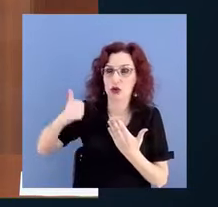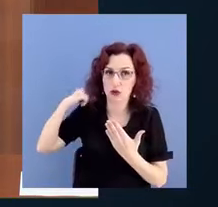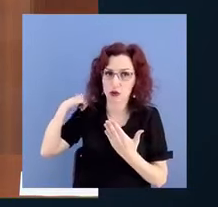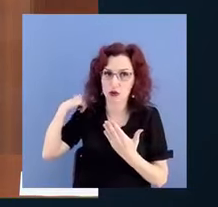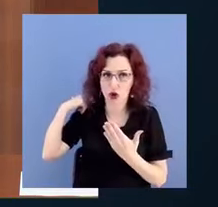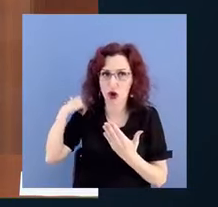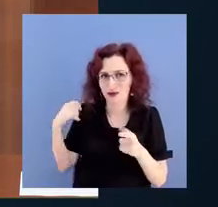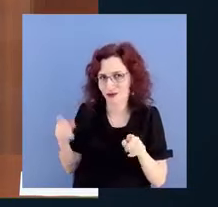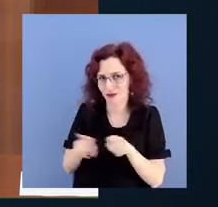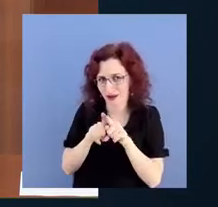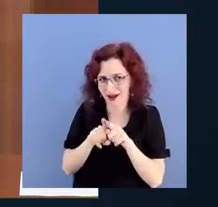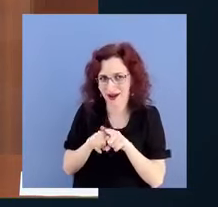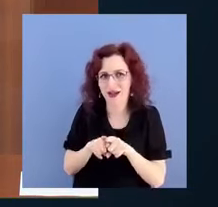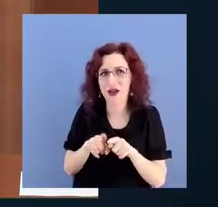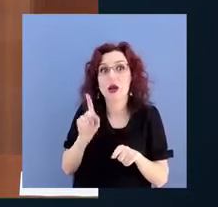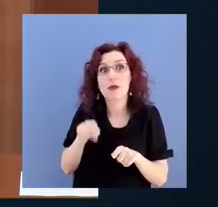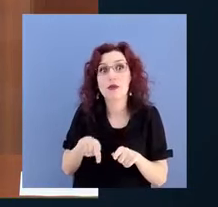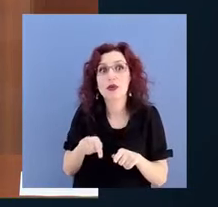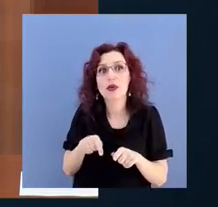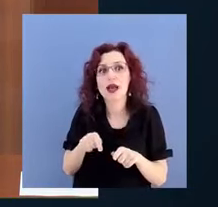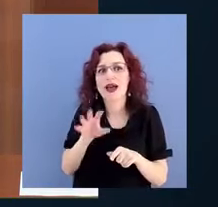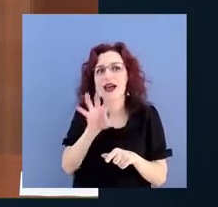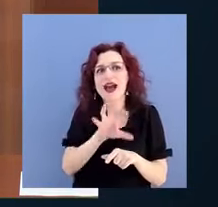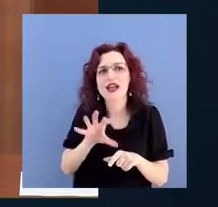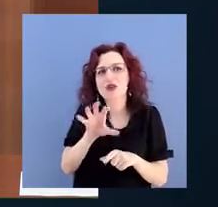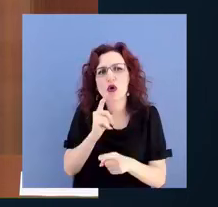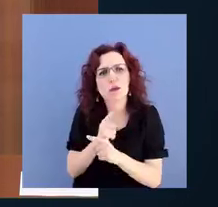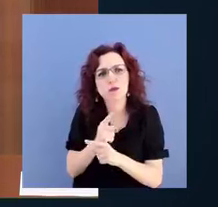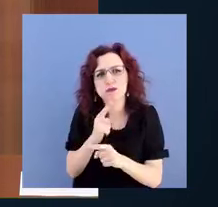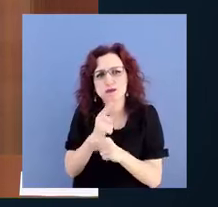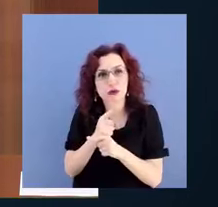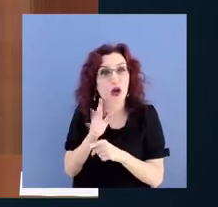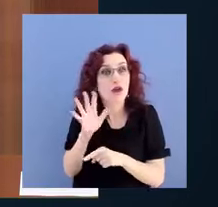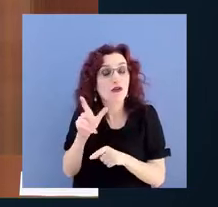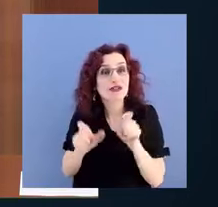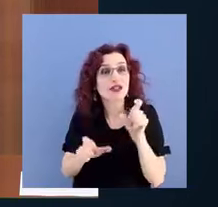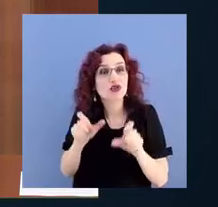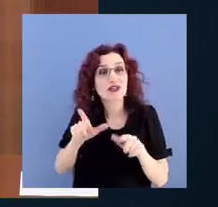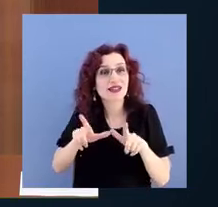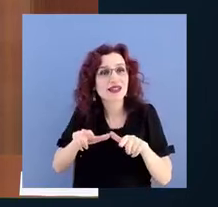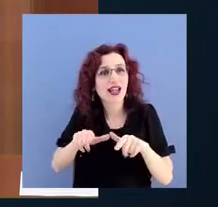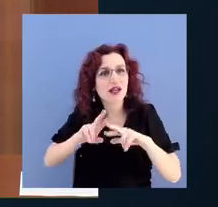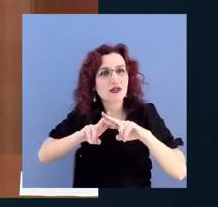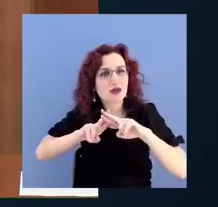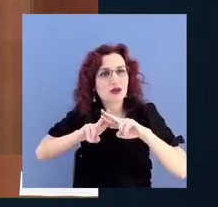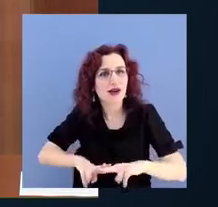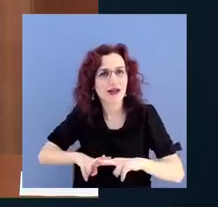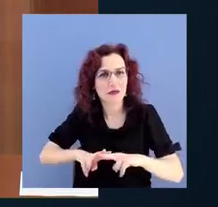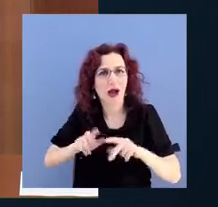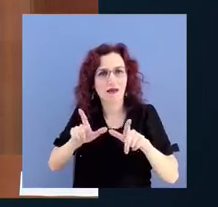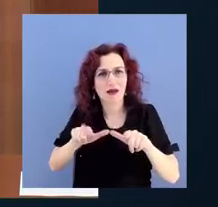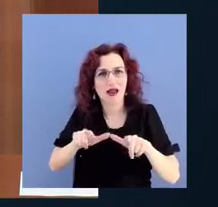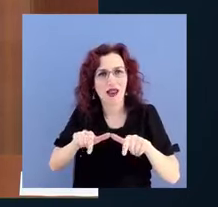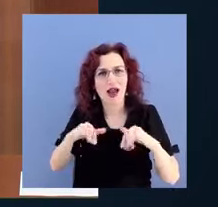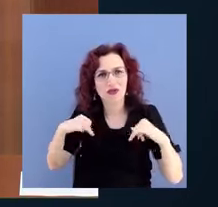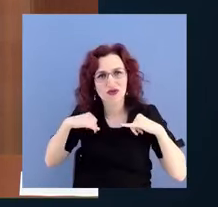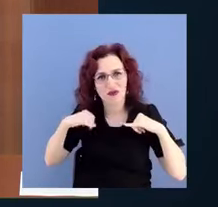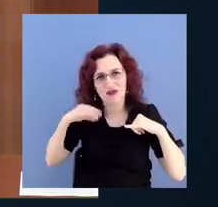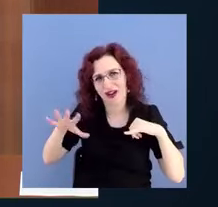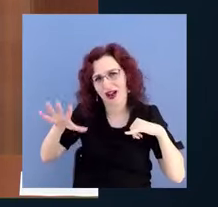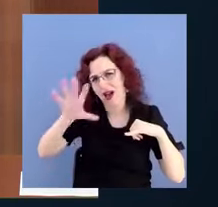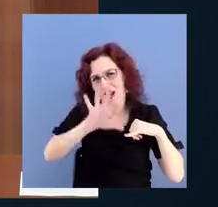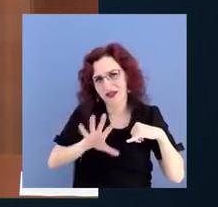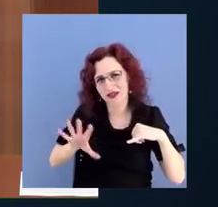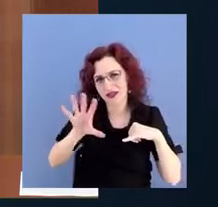addirittura rimanere nella stessa regione quindi è probabile che molti cittadini del lazio rimangano nel lazio a fare le vacanze c'è anche quest'anno un